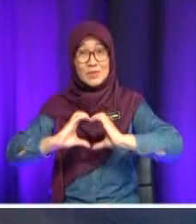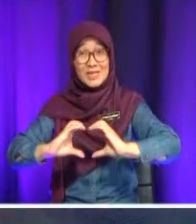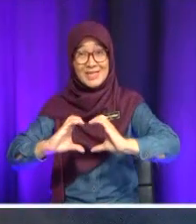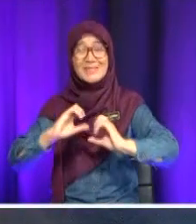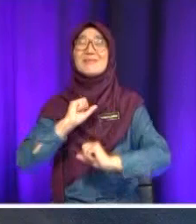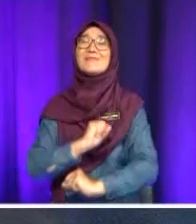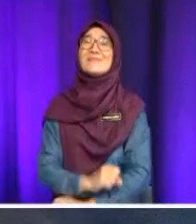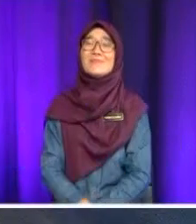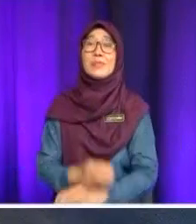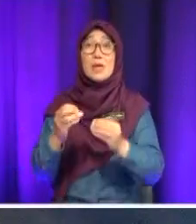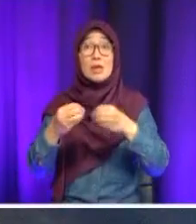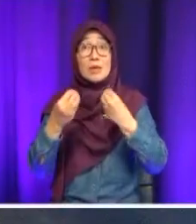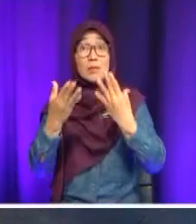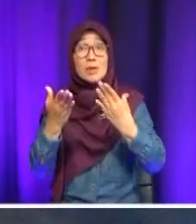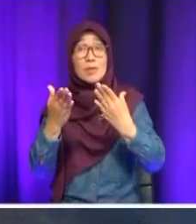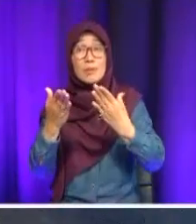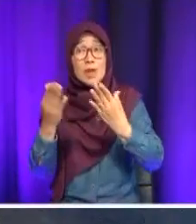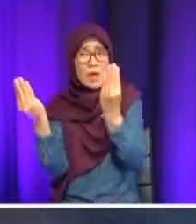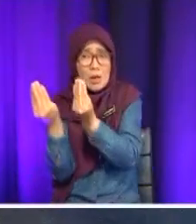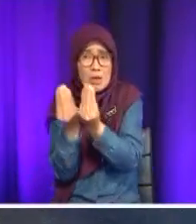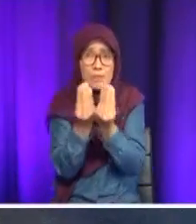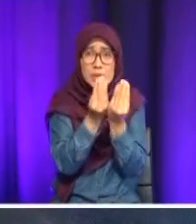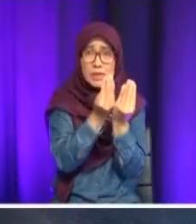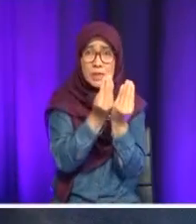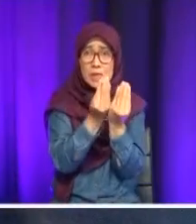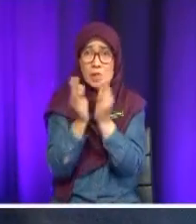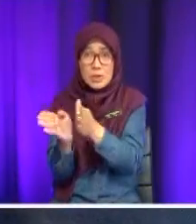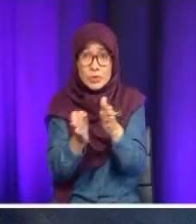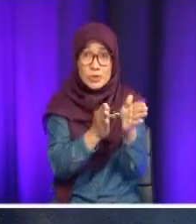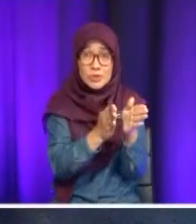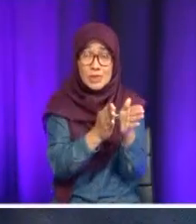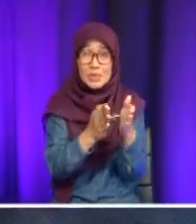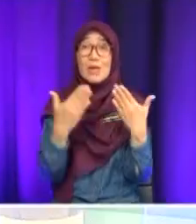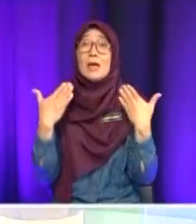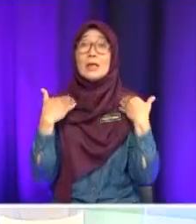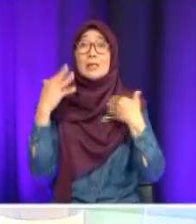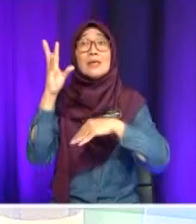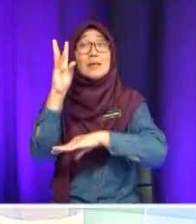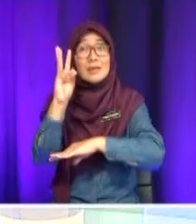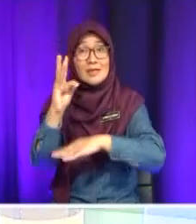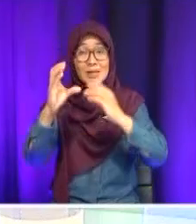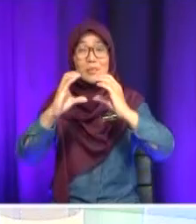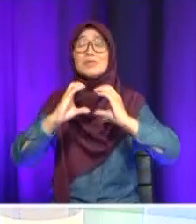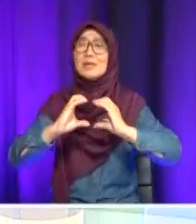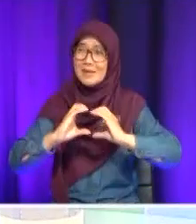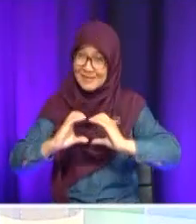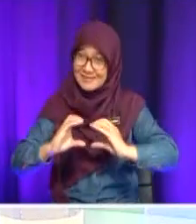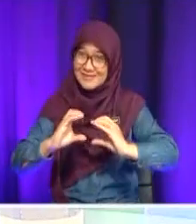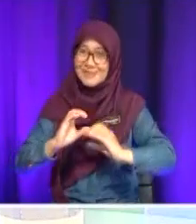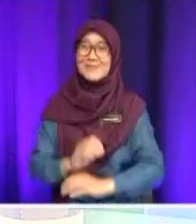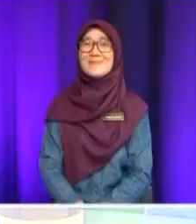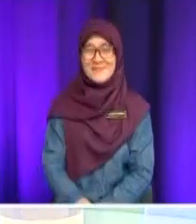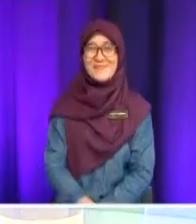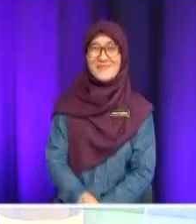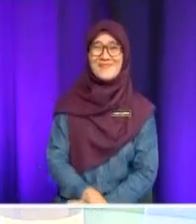susunan butik susunan tiga Lego di atas meja tadi Oh maksudnya ada 6 Carilah Oke